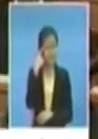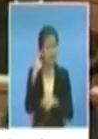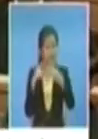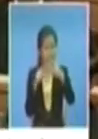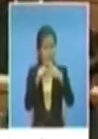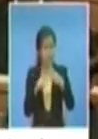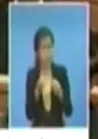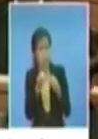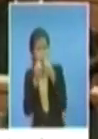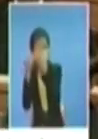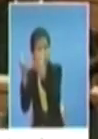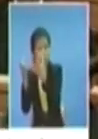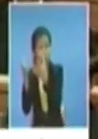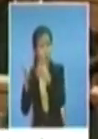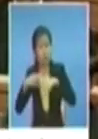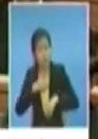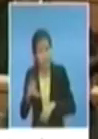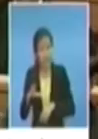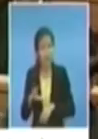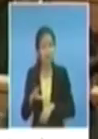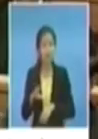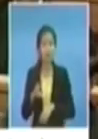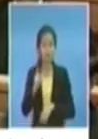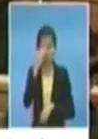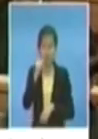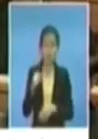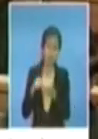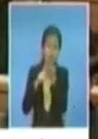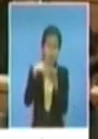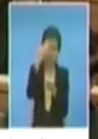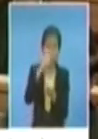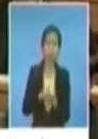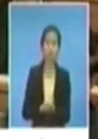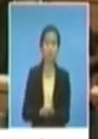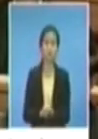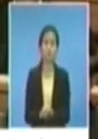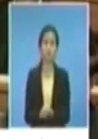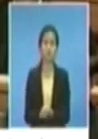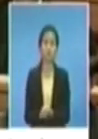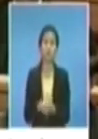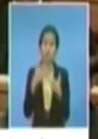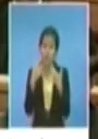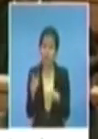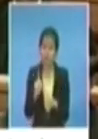โหวตเลือกนายกรัฐมนตรีจากผู้ที่มีอยู่ในบัญชีรายชื่อของพรรคการเมืองเท่านั้น